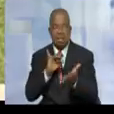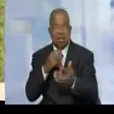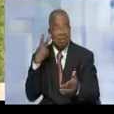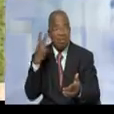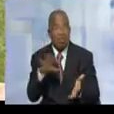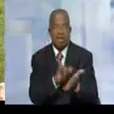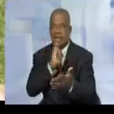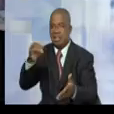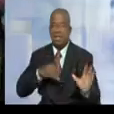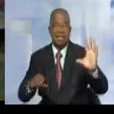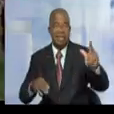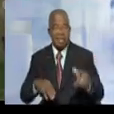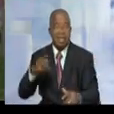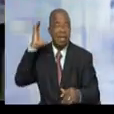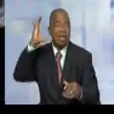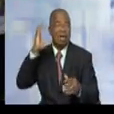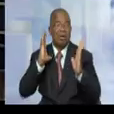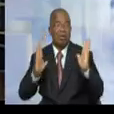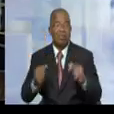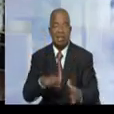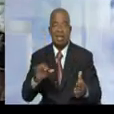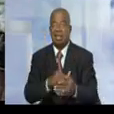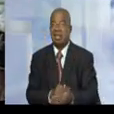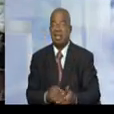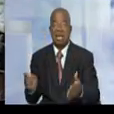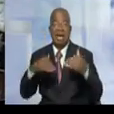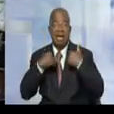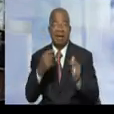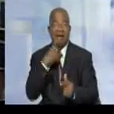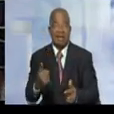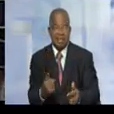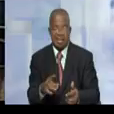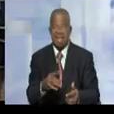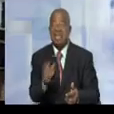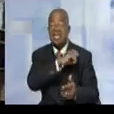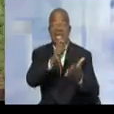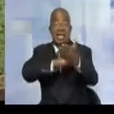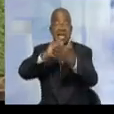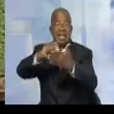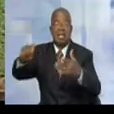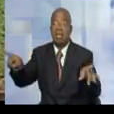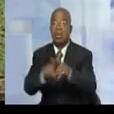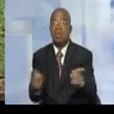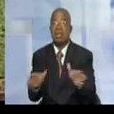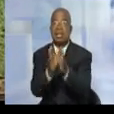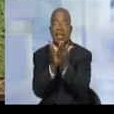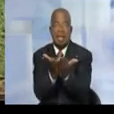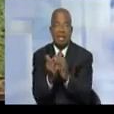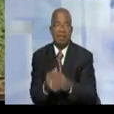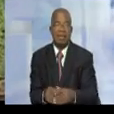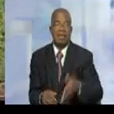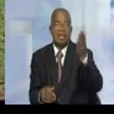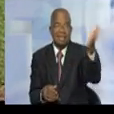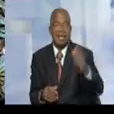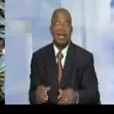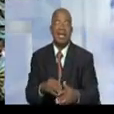les sketchs, les chants et la lecture de textes portant sur les droits de l'homme. Ces différentes prestations ont toutes tourné autour du thème